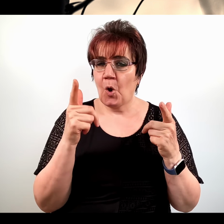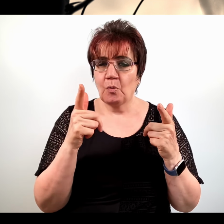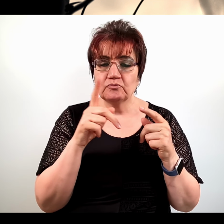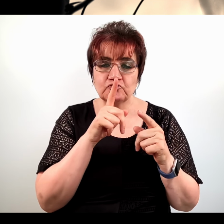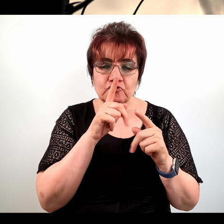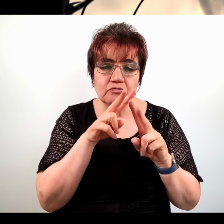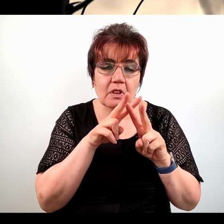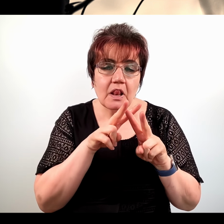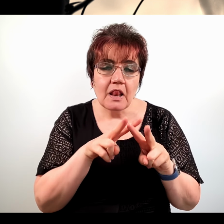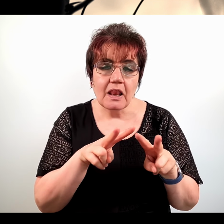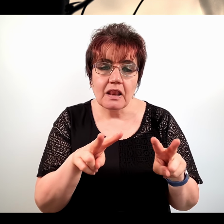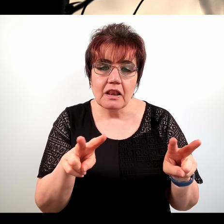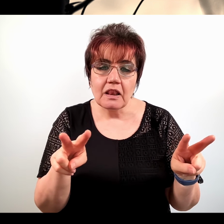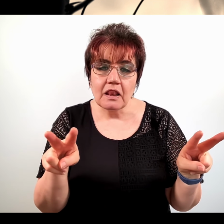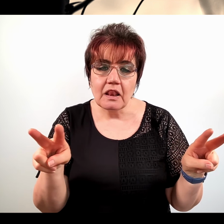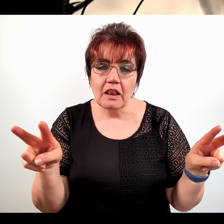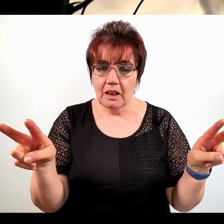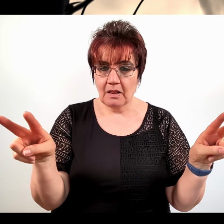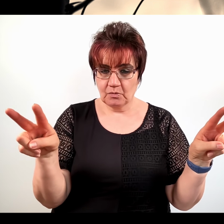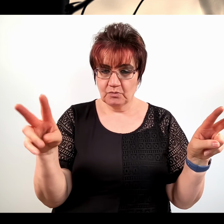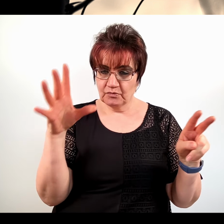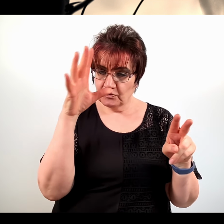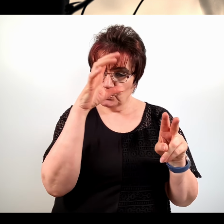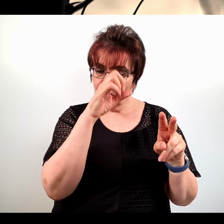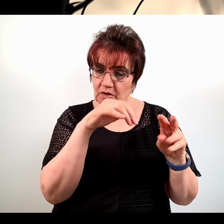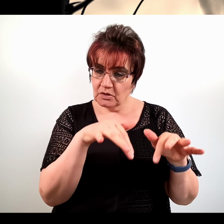Die Nacht lag still und schweigend vor ihm.